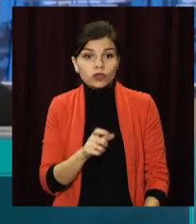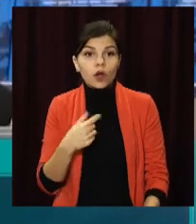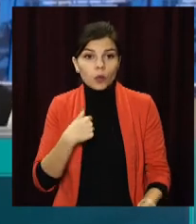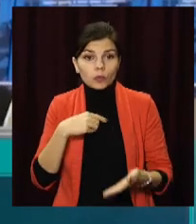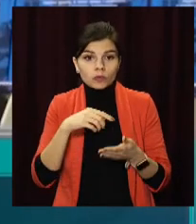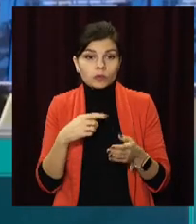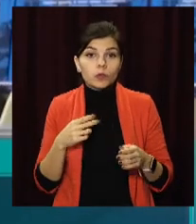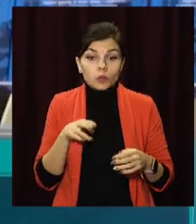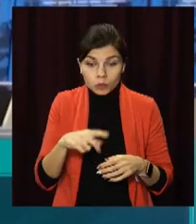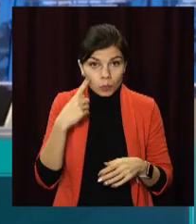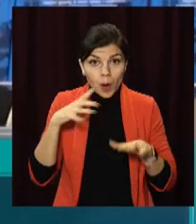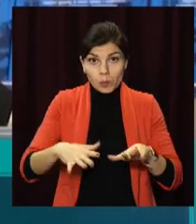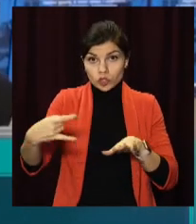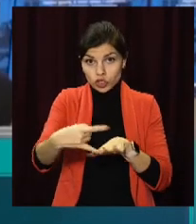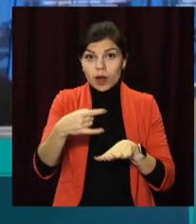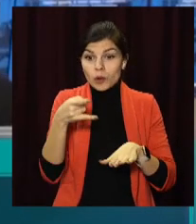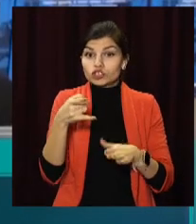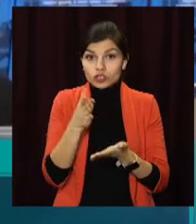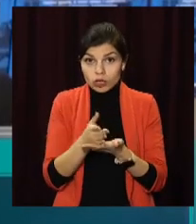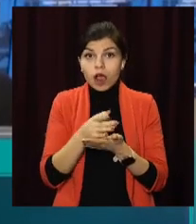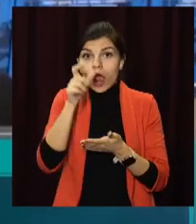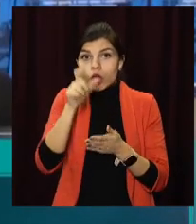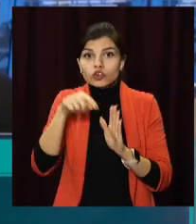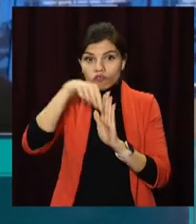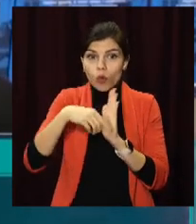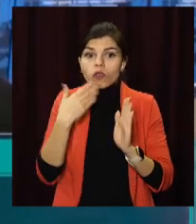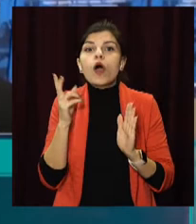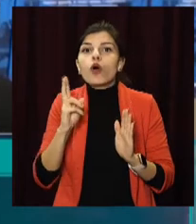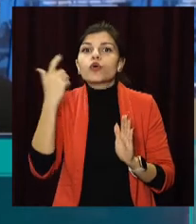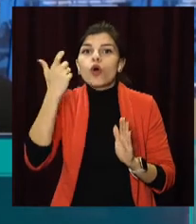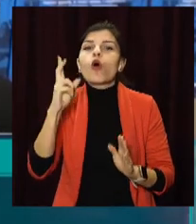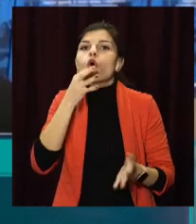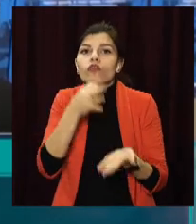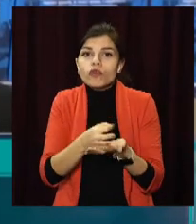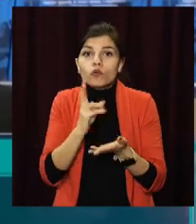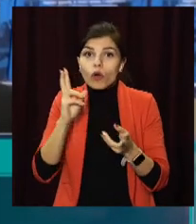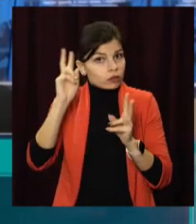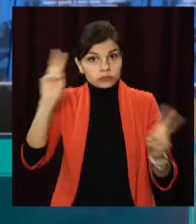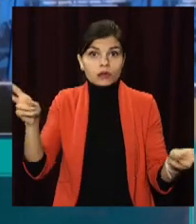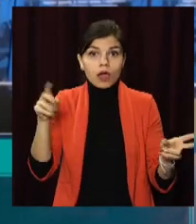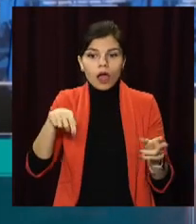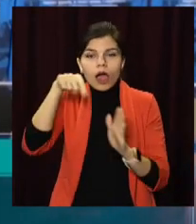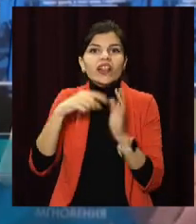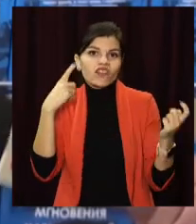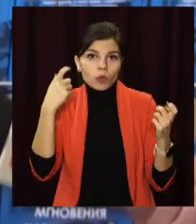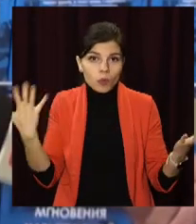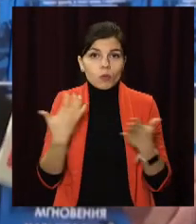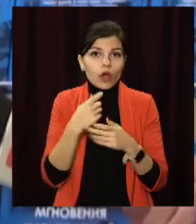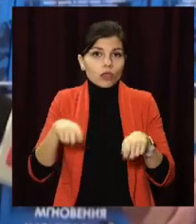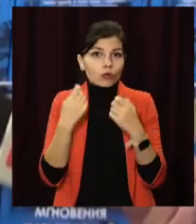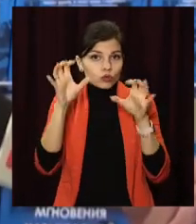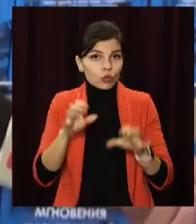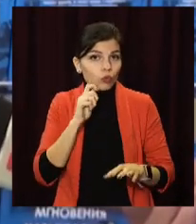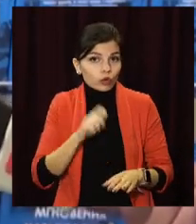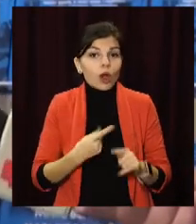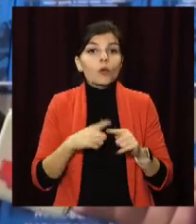прибиваємо на місце, стоїть машина, євробляхи є, машина є, а чоловіка внутрі ні. Хто збив, хто за рулем, хто відповідальний, ніхто не знає. Это нарушает закон Украины.